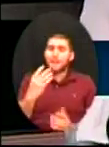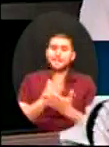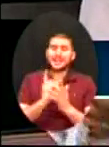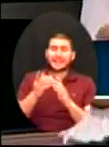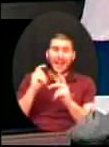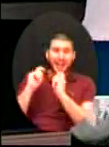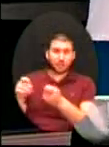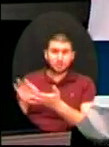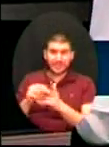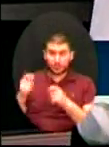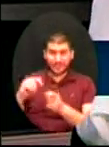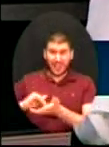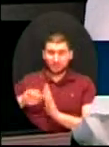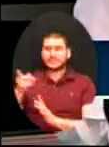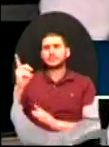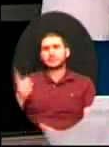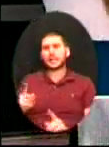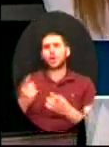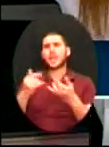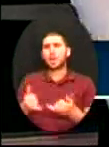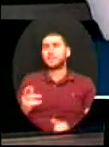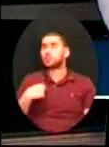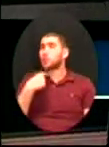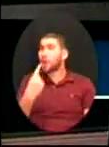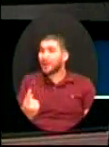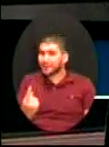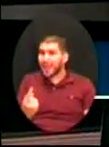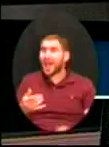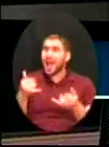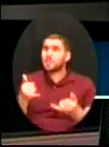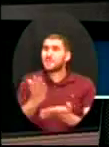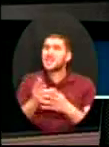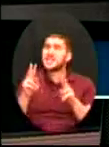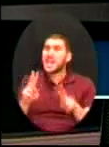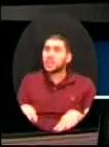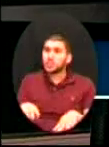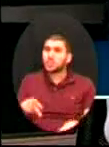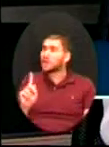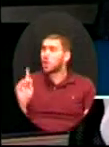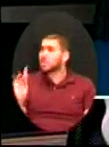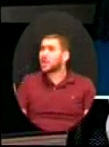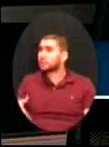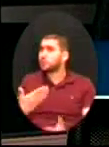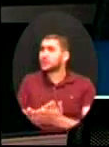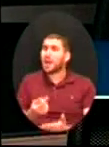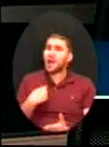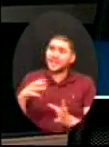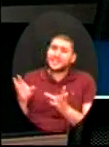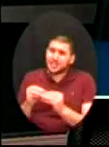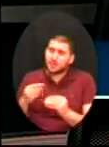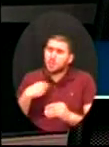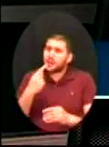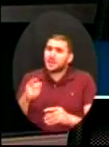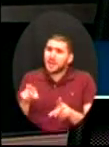למשרד החינוך ומשרד החינוך צריך לאשר, זה מה שצריך לקרות היום. מה שאני אומרת לך, שהיום כבר יש את זה. אז את לא מתנגד למה שמציע. אני טוב, רק אני אומרת, קחו